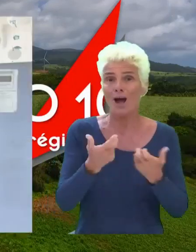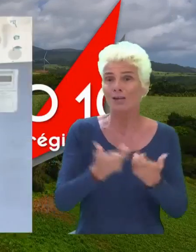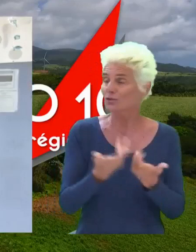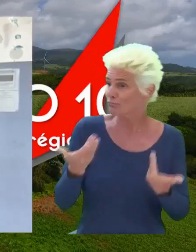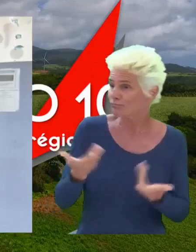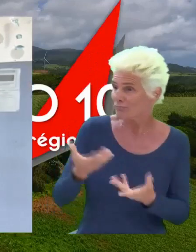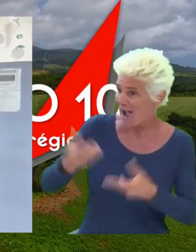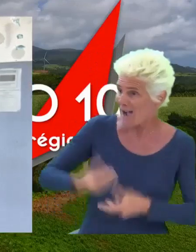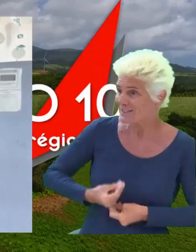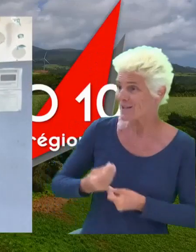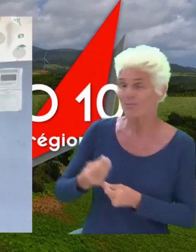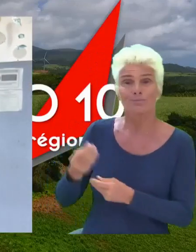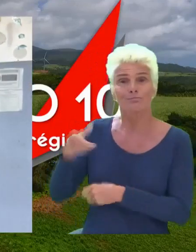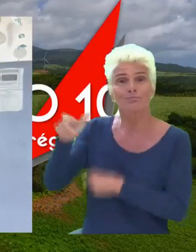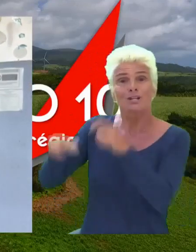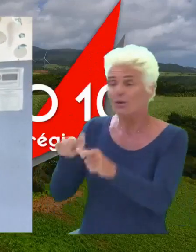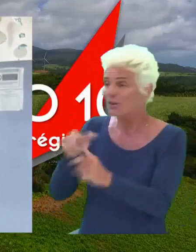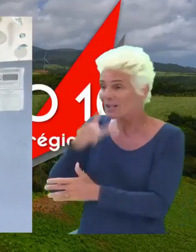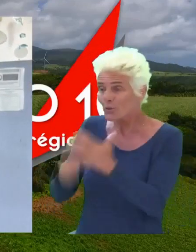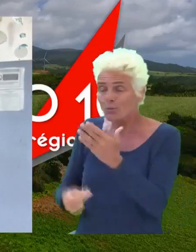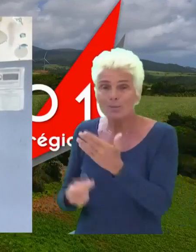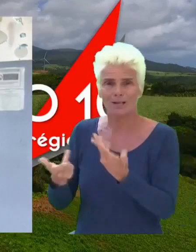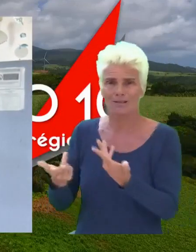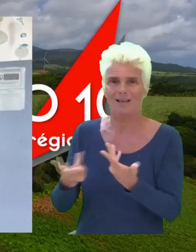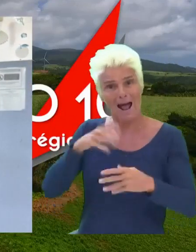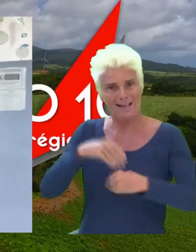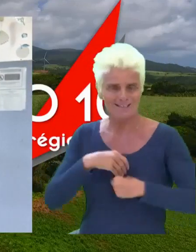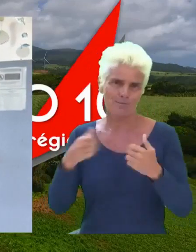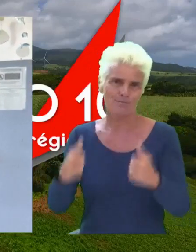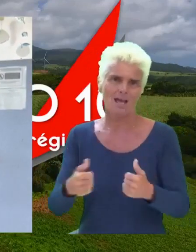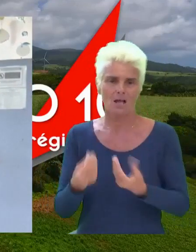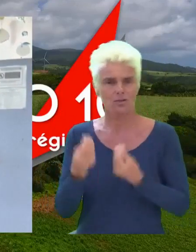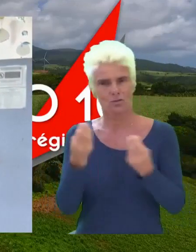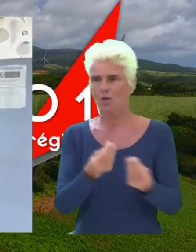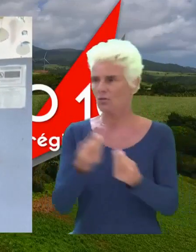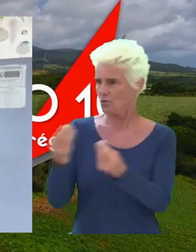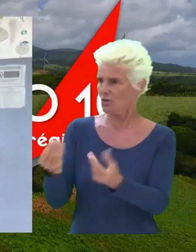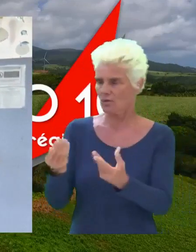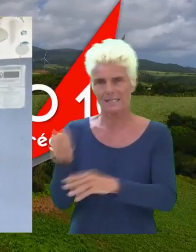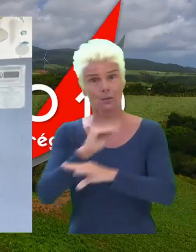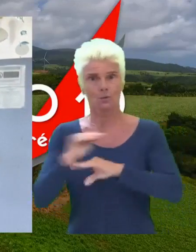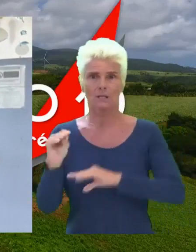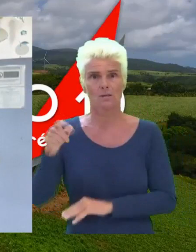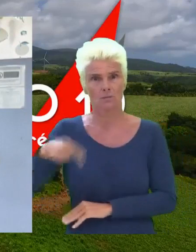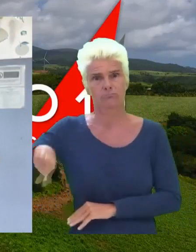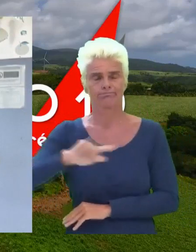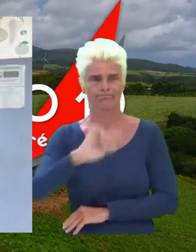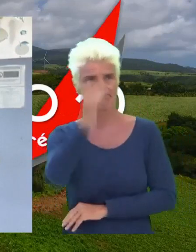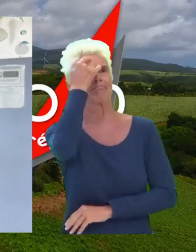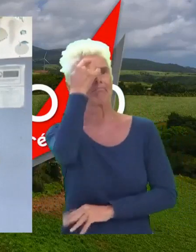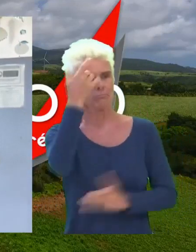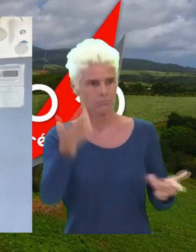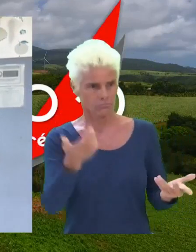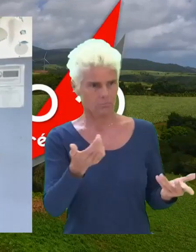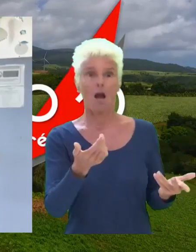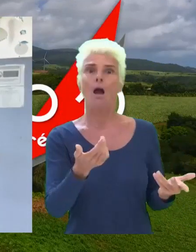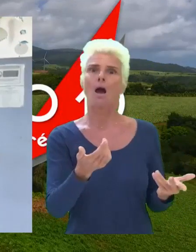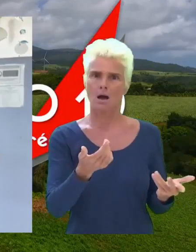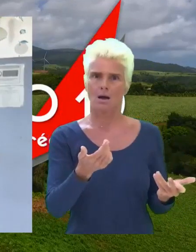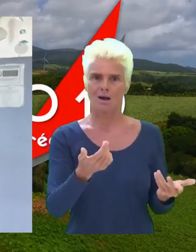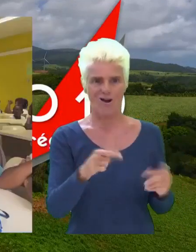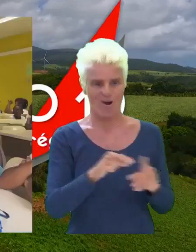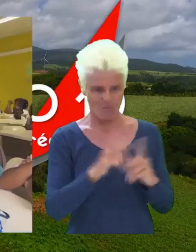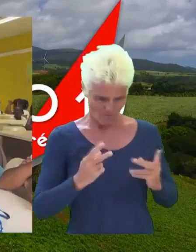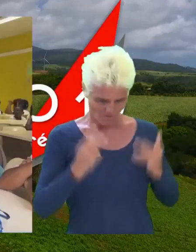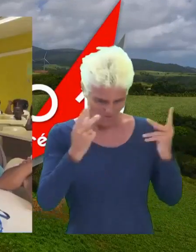c'est si vous voulez c'est c'est sécurisant aussi pour les personnes en situation de handicap de voir qui